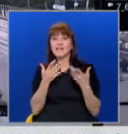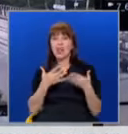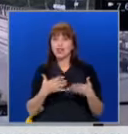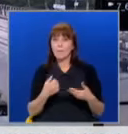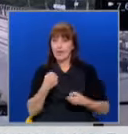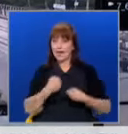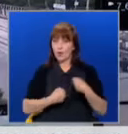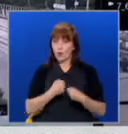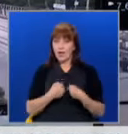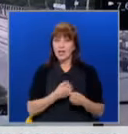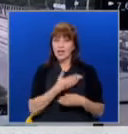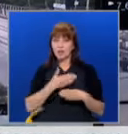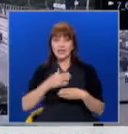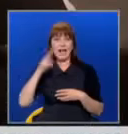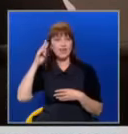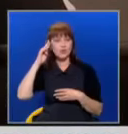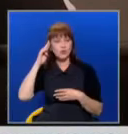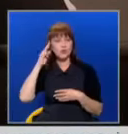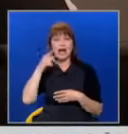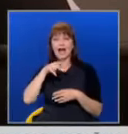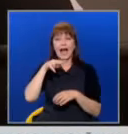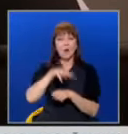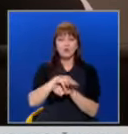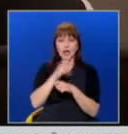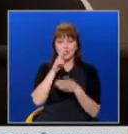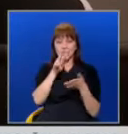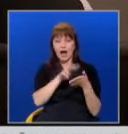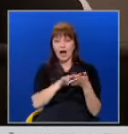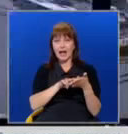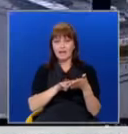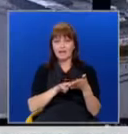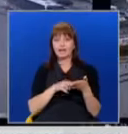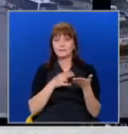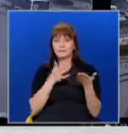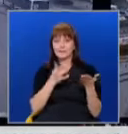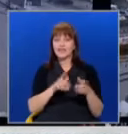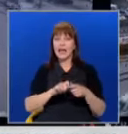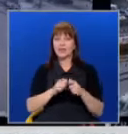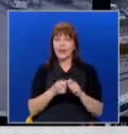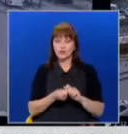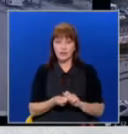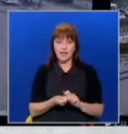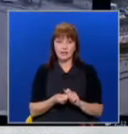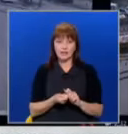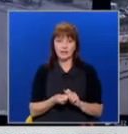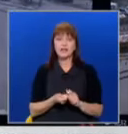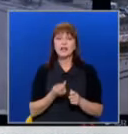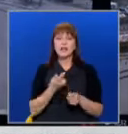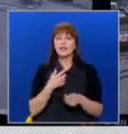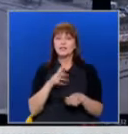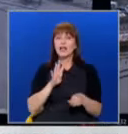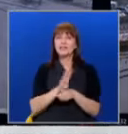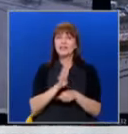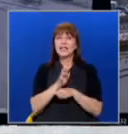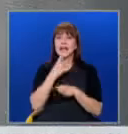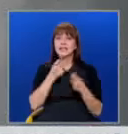за скорост. До сега служители към видеоконтрола са следили за нарушенията на пътя. Ще има пълна модернизация на 14-те зони,